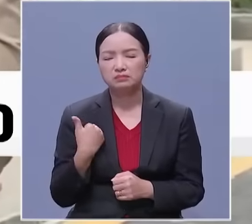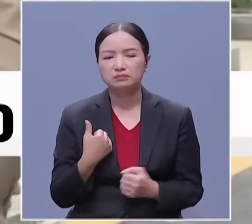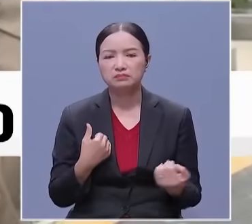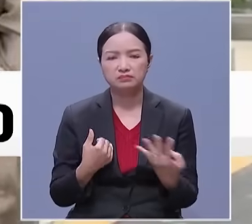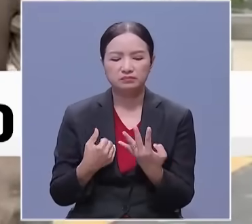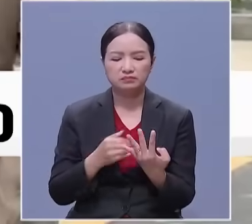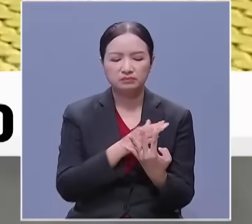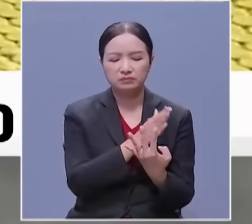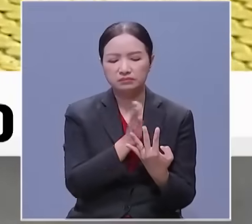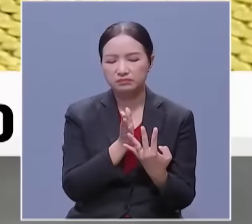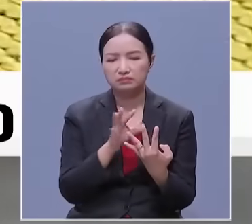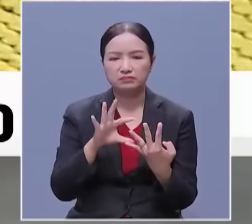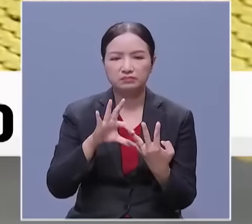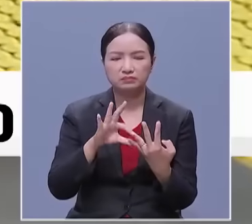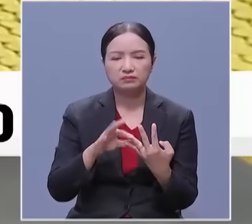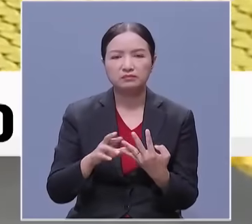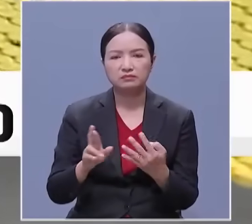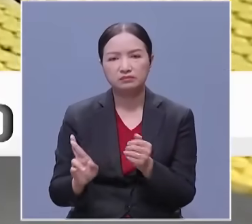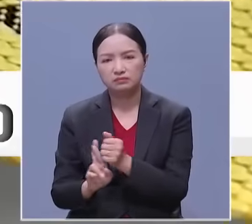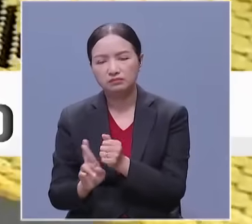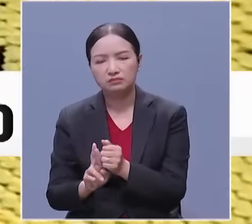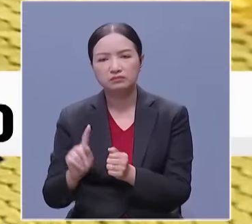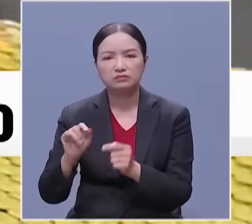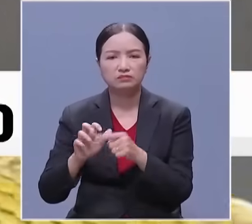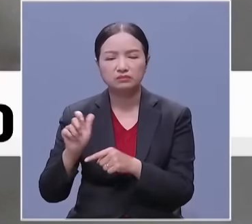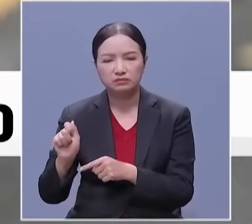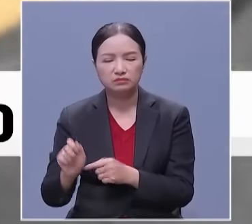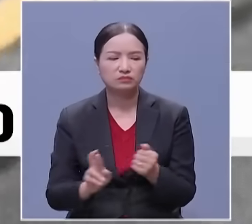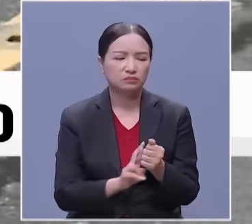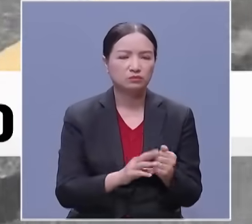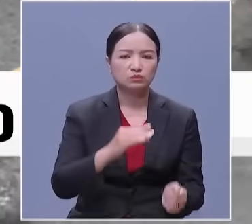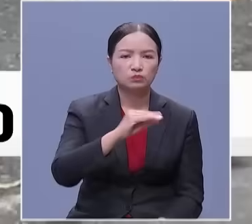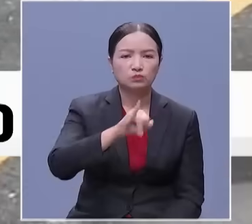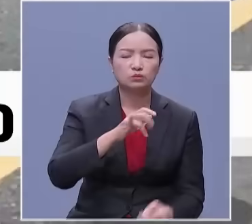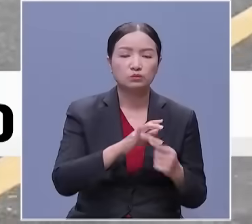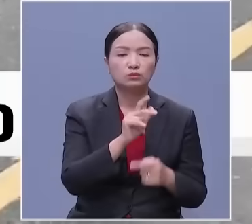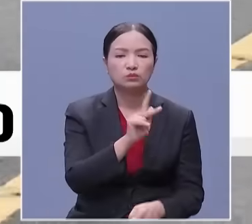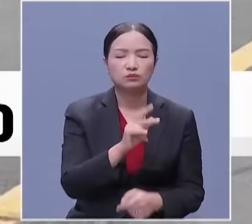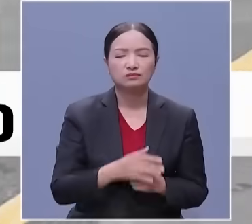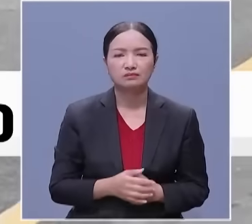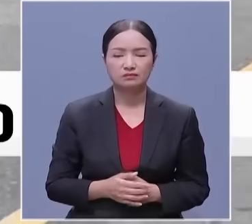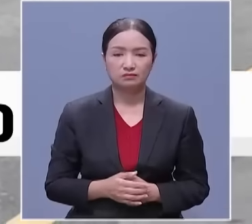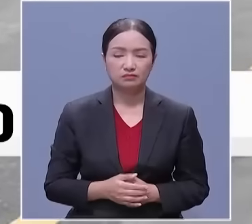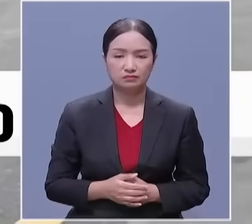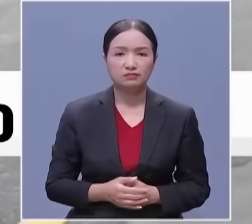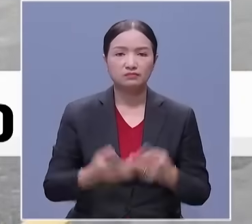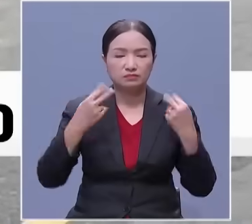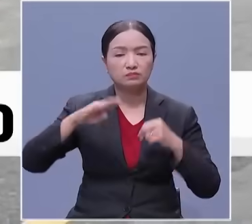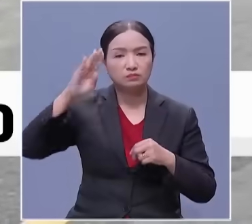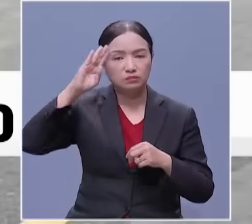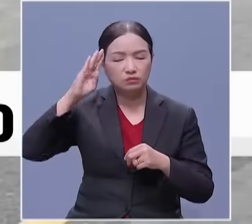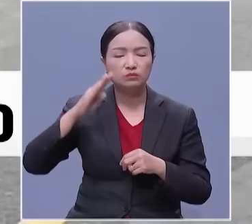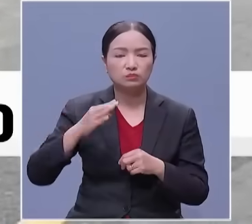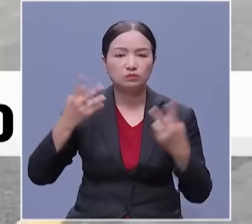ก็ส่องไปที่2ท่าน ค ือท่านรองต่อกับท่านรองโจ๊กนี่แหละถ้าย้อนกลับไปตอนนั้นเนี่ยตอนที่พลเอกประยุทธ์ยังเป็นนายกรักษา